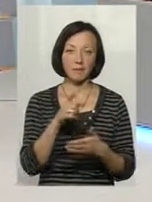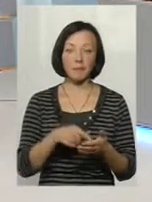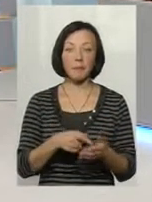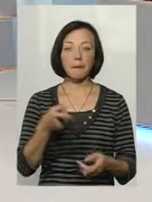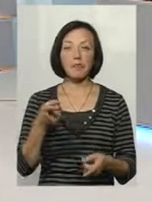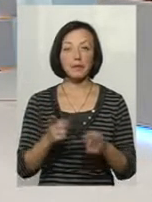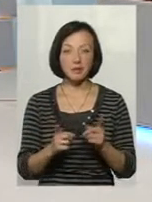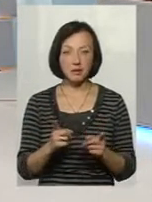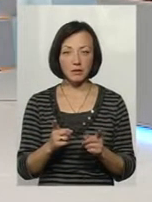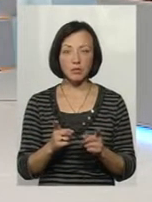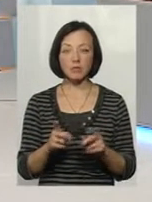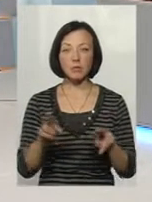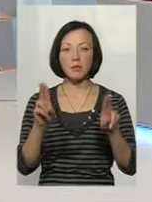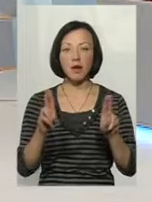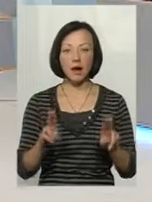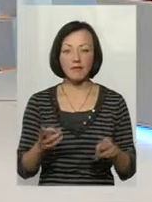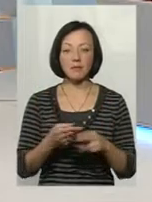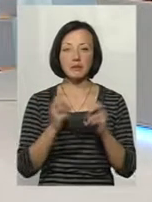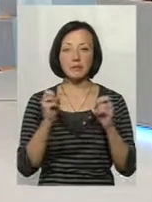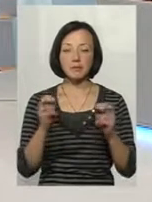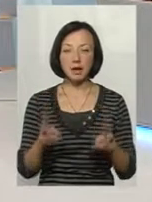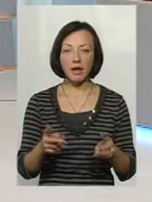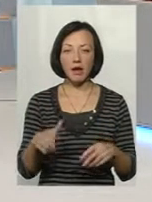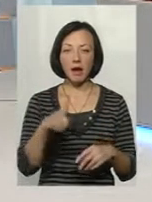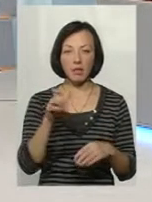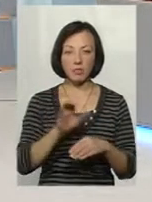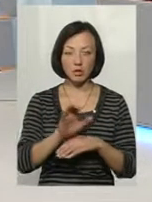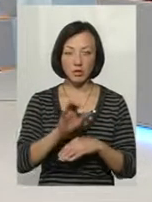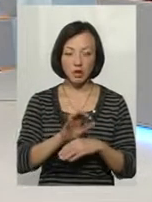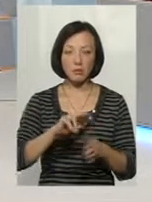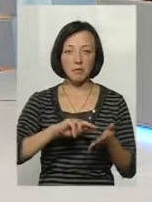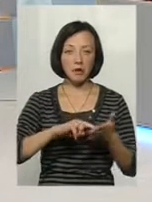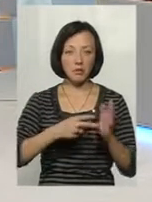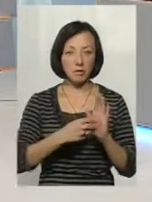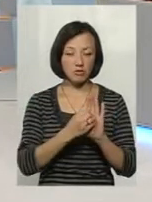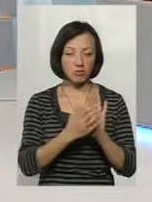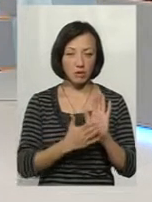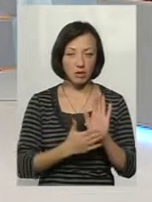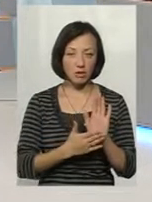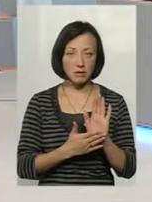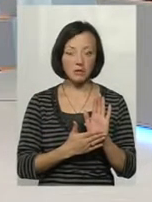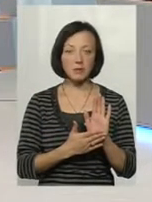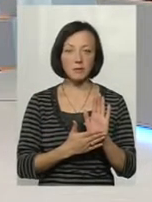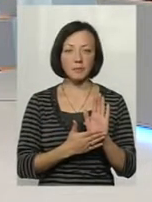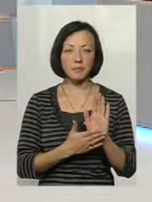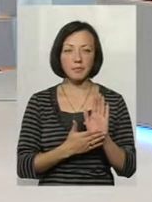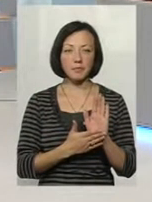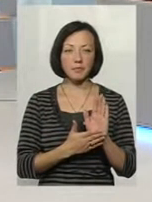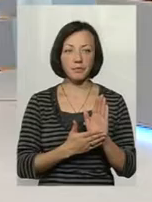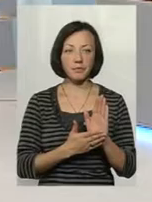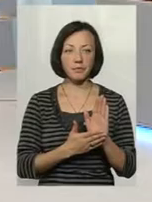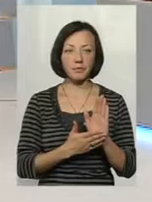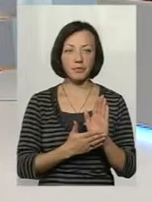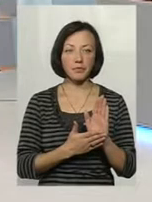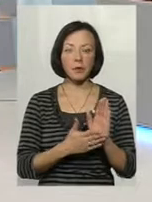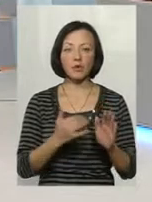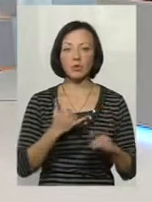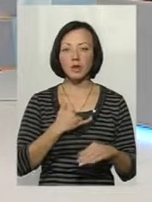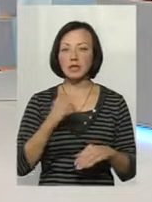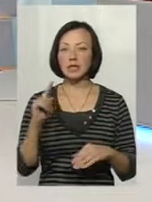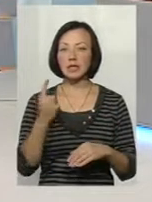дійсно, правилами безпеки систем газопостачання передбачається, ну, у нас можливість єдиної покарання –